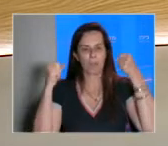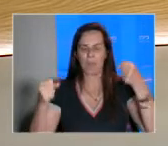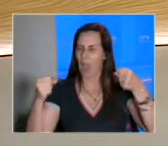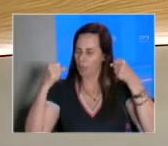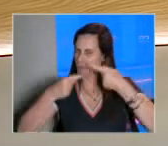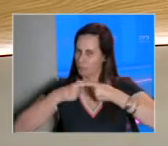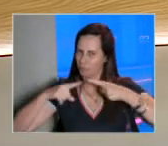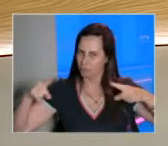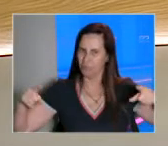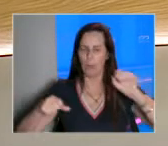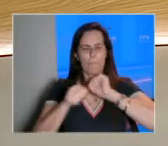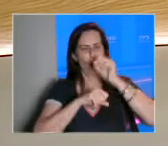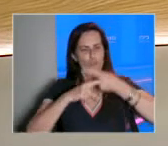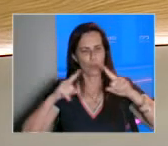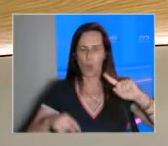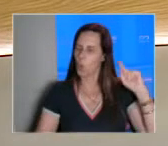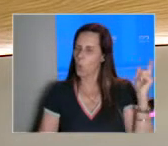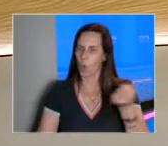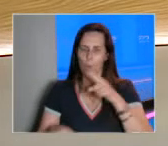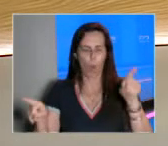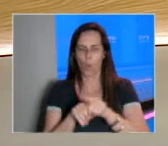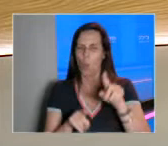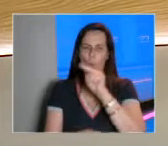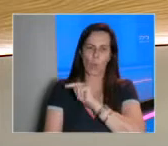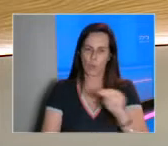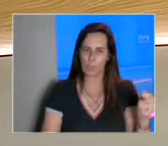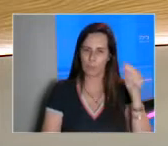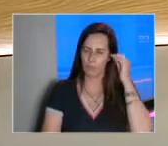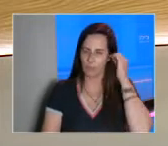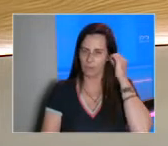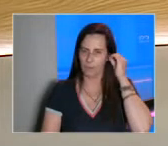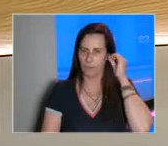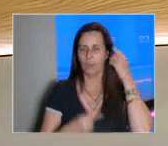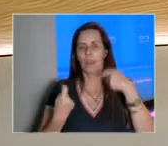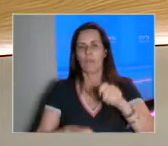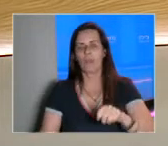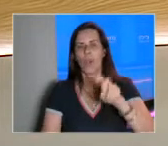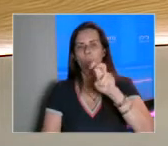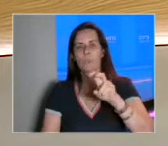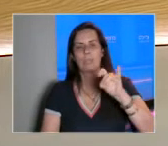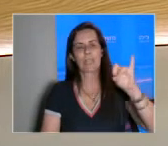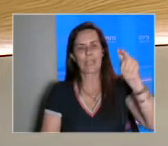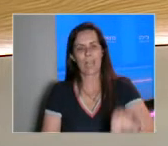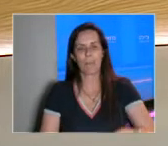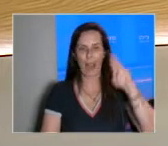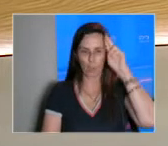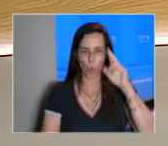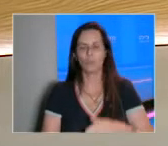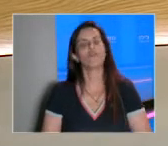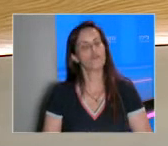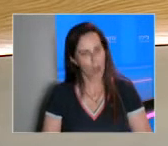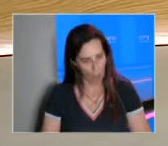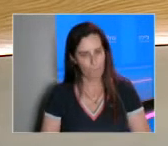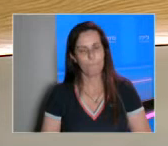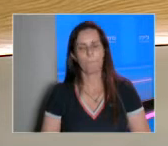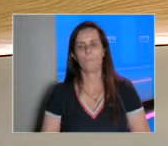הפגנות שונות, מחאות שונות, כולם באותו נושא. מצטרף אלינו חבר הכנסת עוזי דיין מהליכוד, שלום. שלום